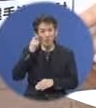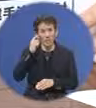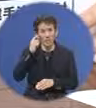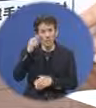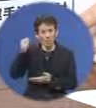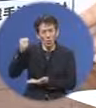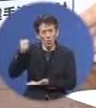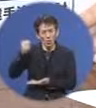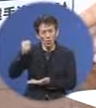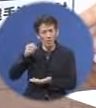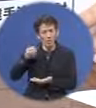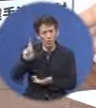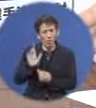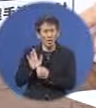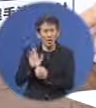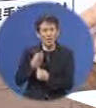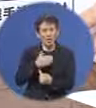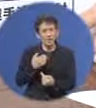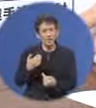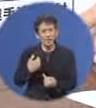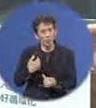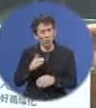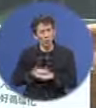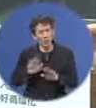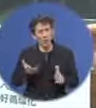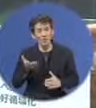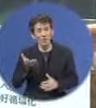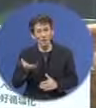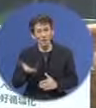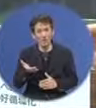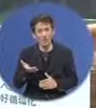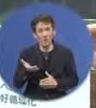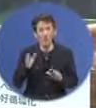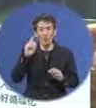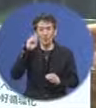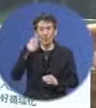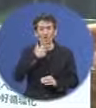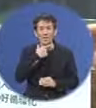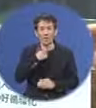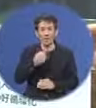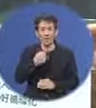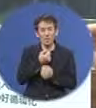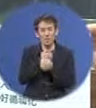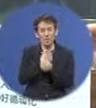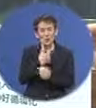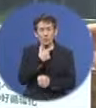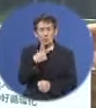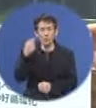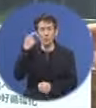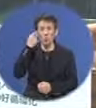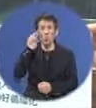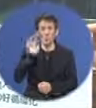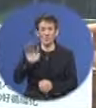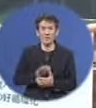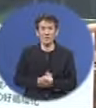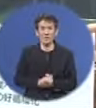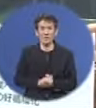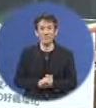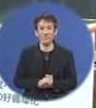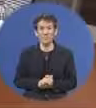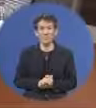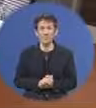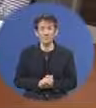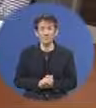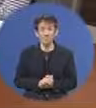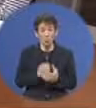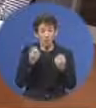かできないもんか安心にね、 はい、 でそういうことをちょっと考えてみよう研究してみようと思ってるんですね、 はい、あ、